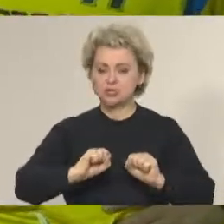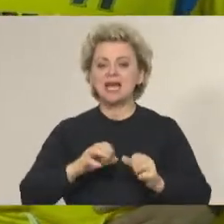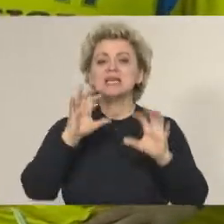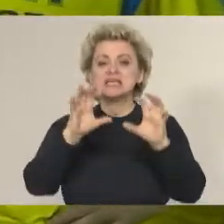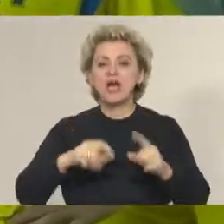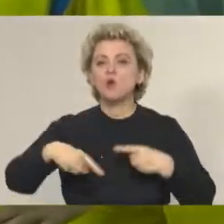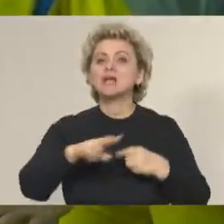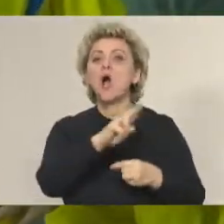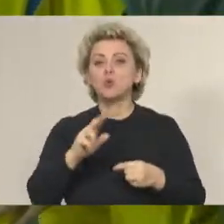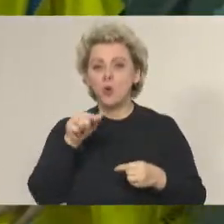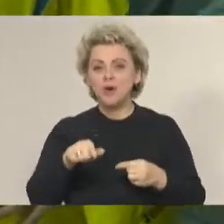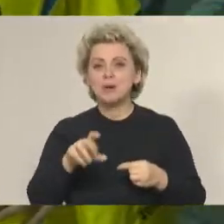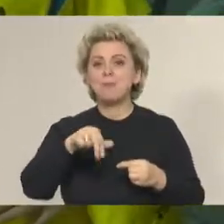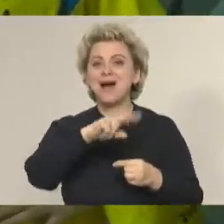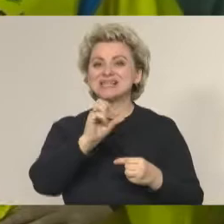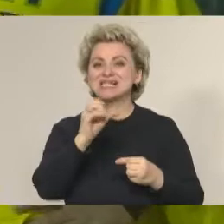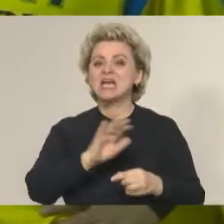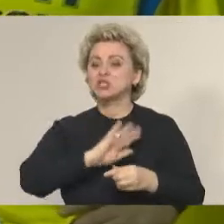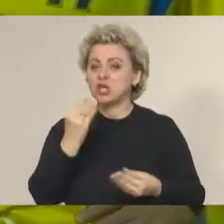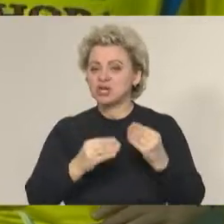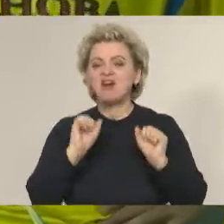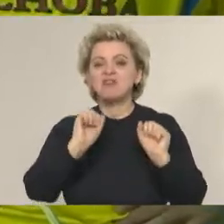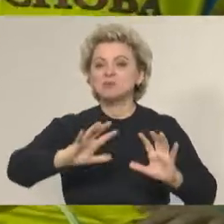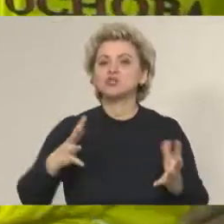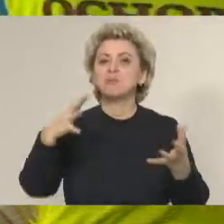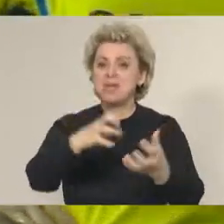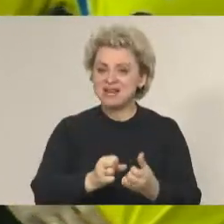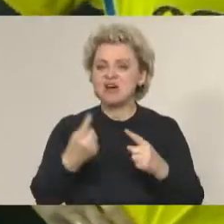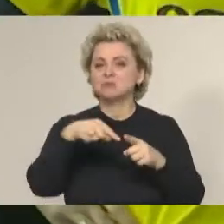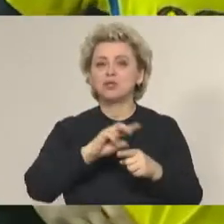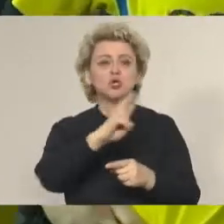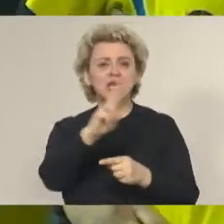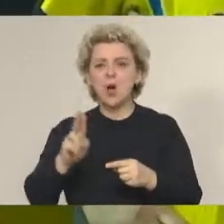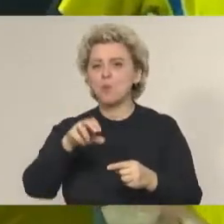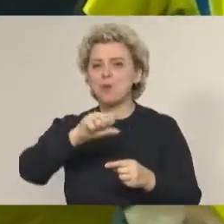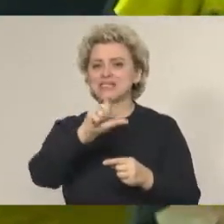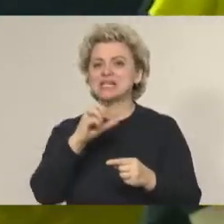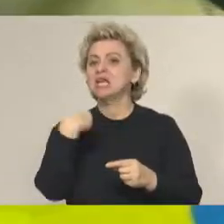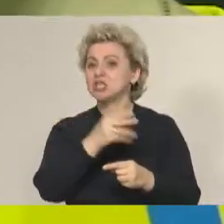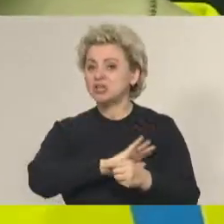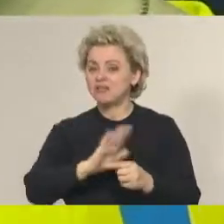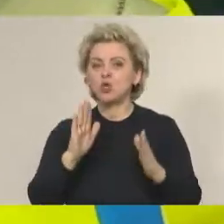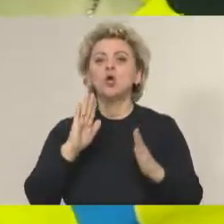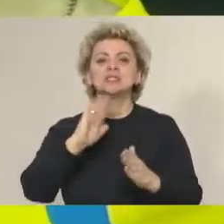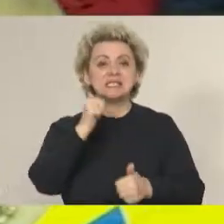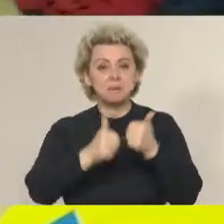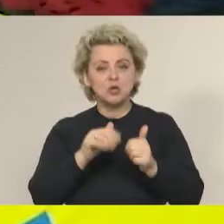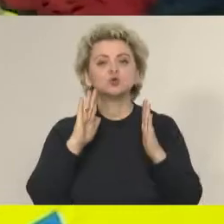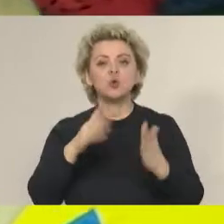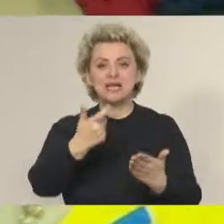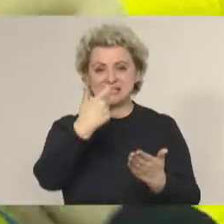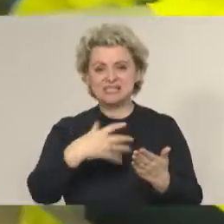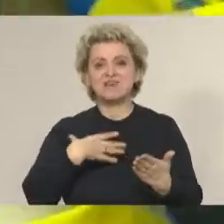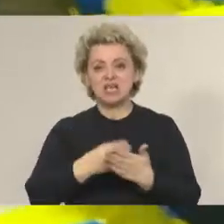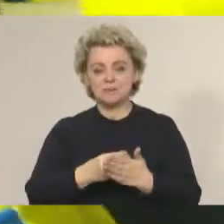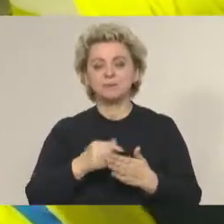Закон футбола какой? В пас не играть, возможен перехват. Поэтому никому паса не давайте сопернику. Только своим